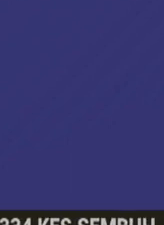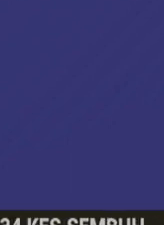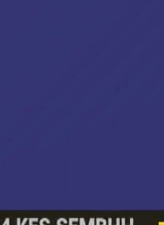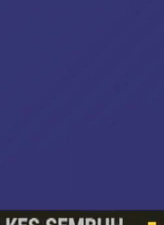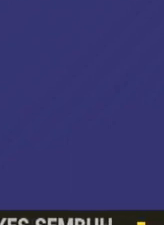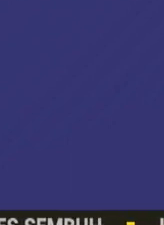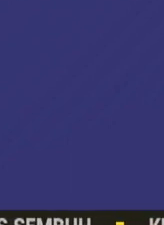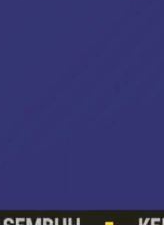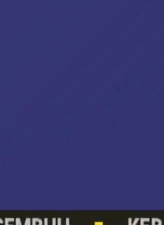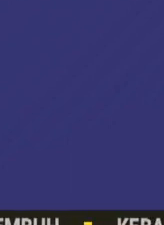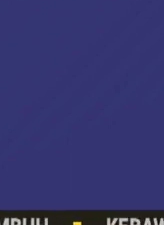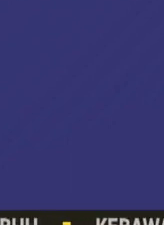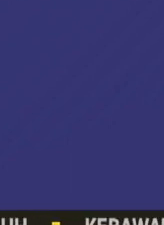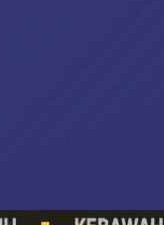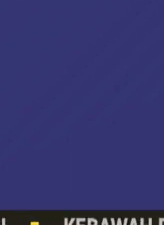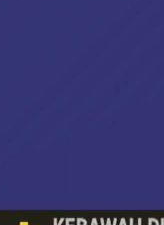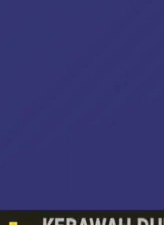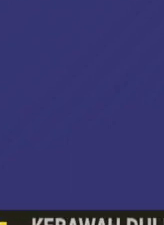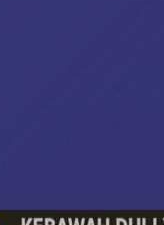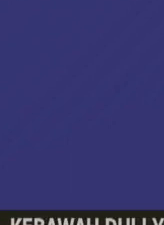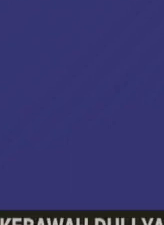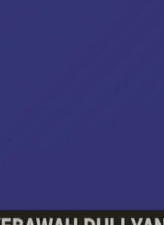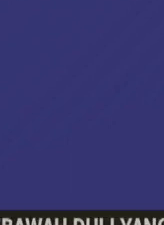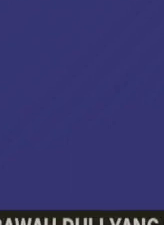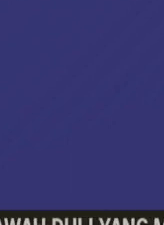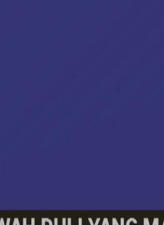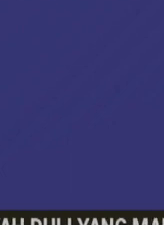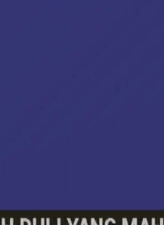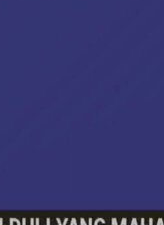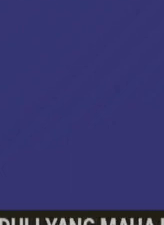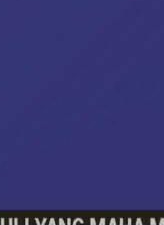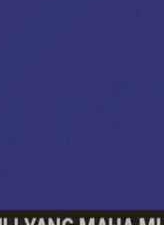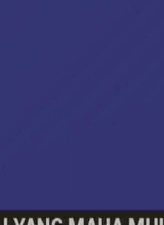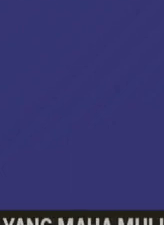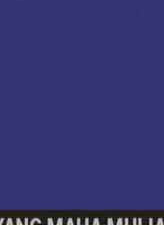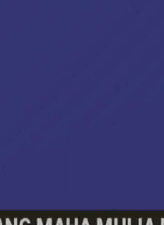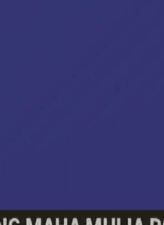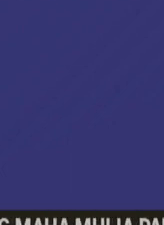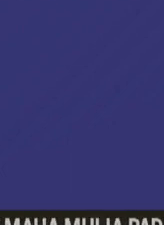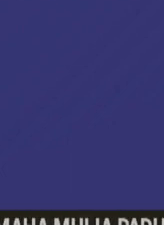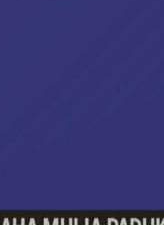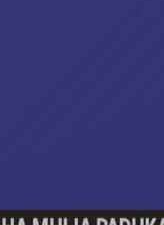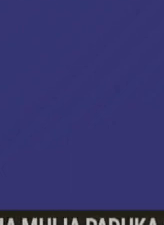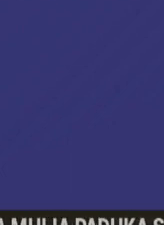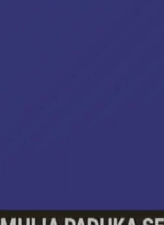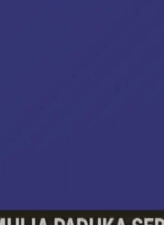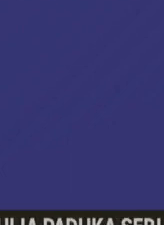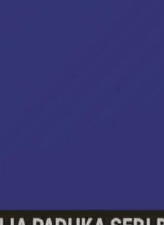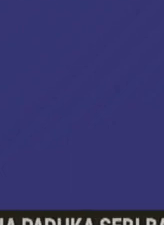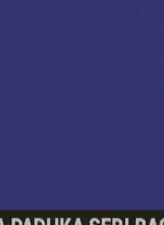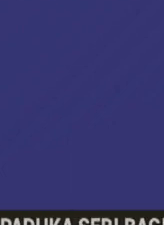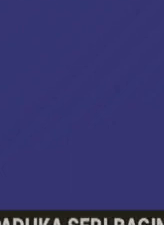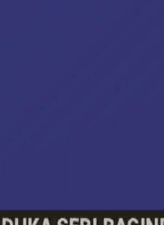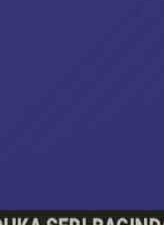jumlah keseluruhan pemberian dua dus vaksin covid 19 bagi kanak-kanak berumur 5 hingga 11 tahun 86